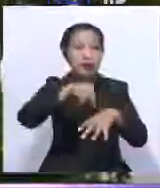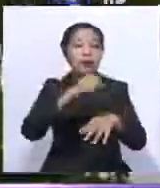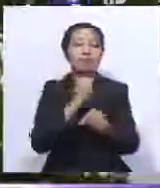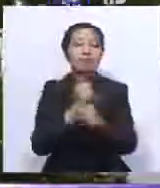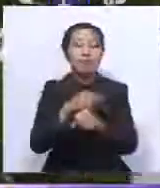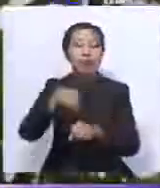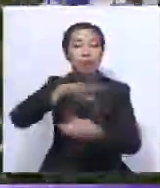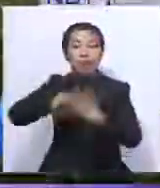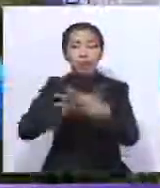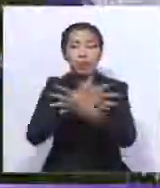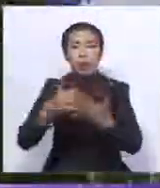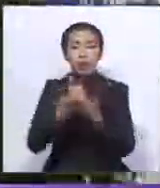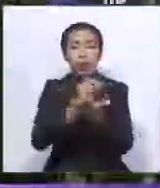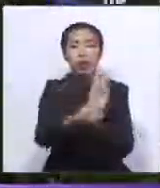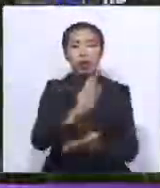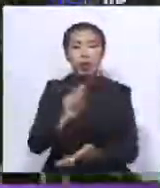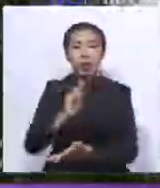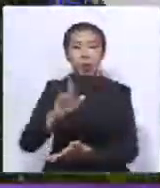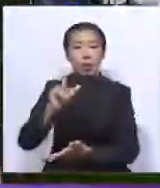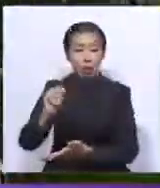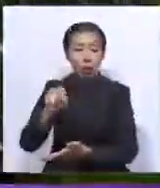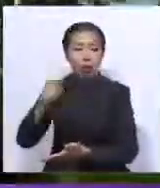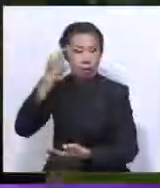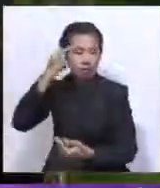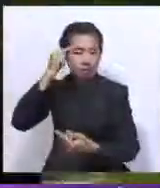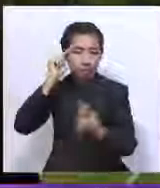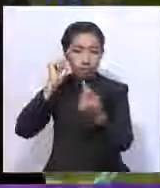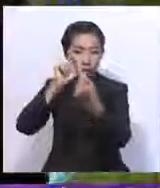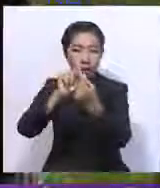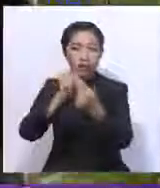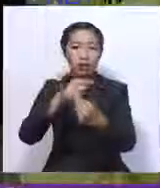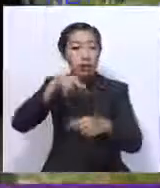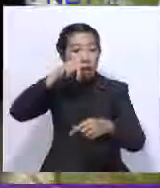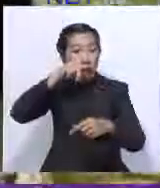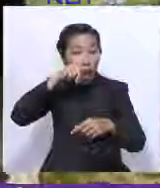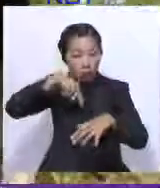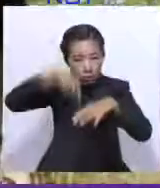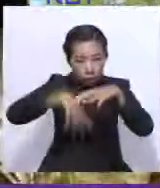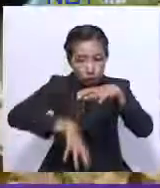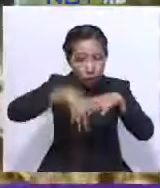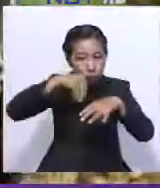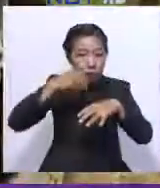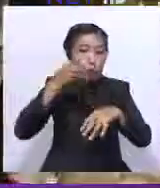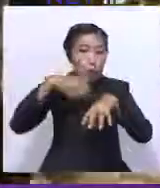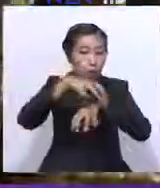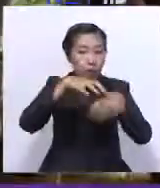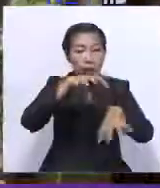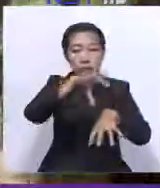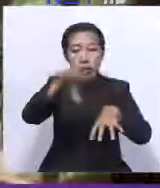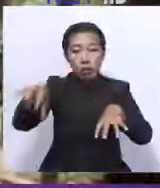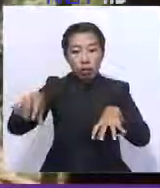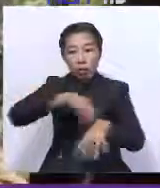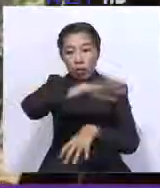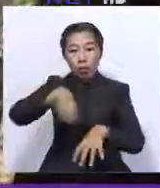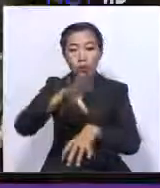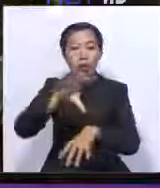ตามแผนช่วยเหลือของอบต.สำโรงที่ตั้งเป้าทำการขุดเจาะบ่อน้ำบาดาลในทุกหมู่บ้านของตำบลรวม